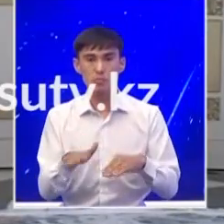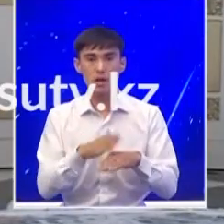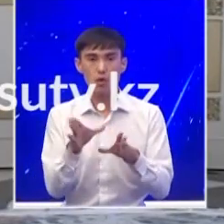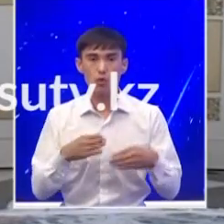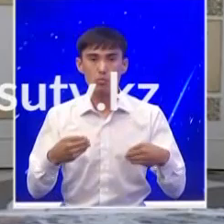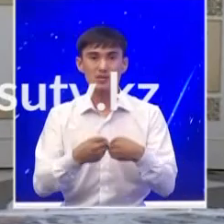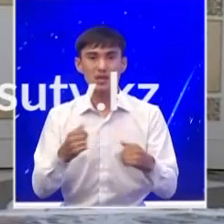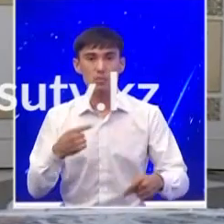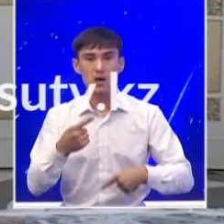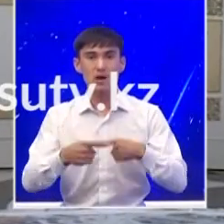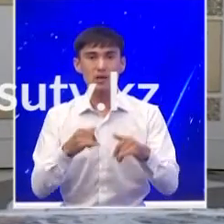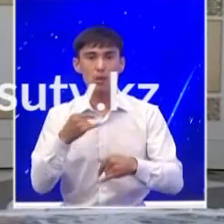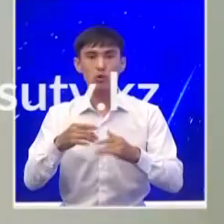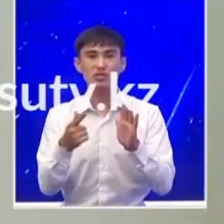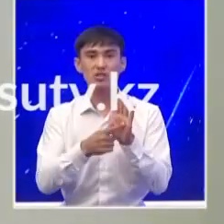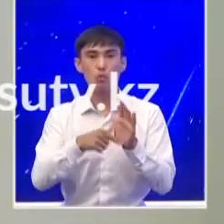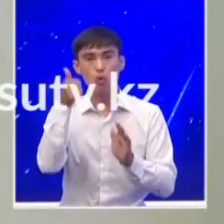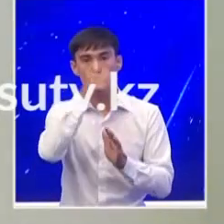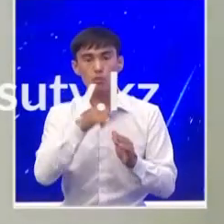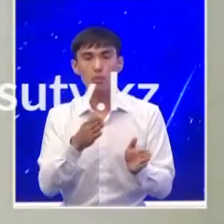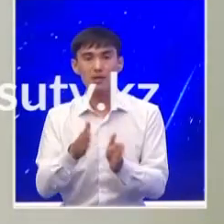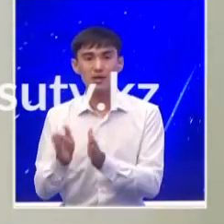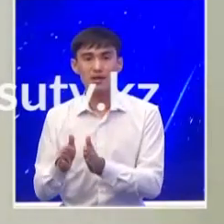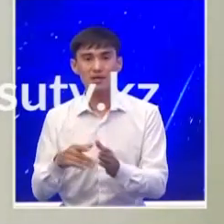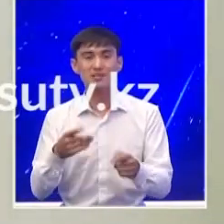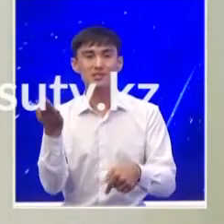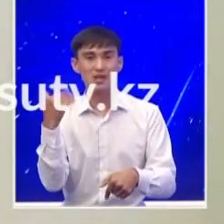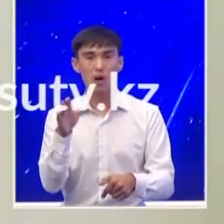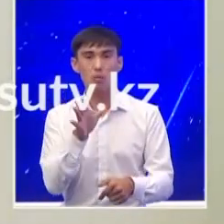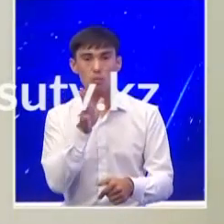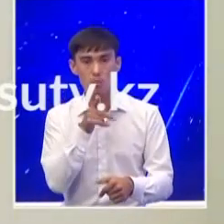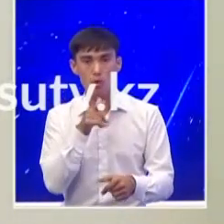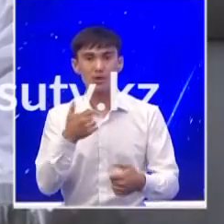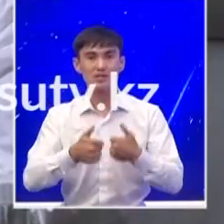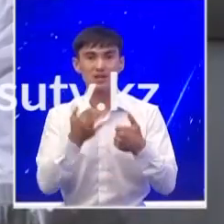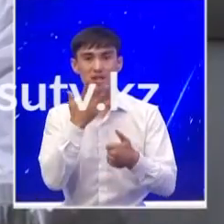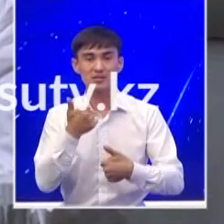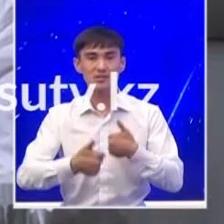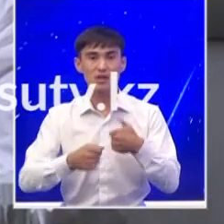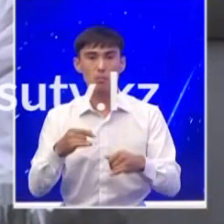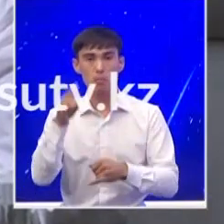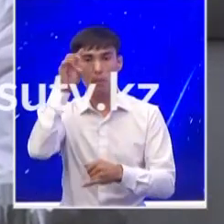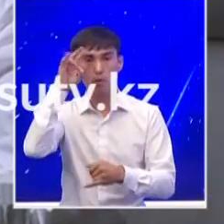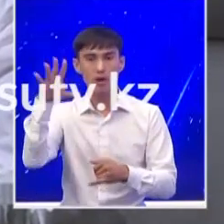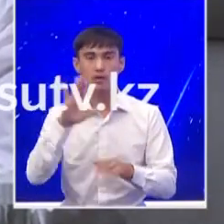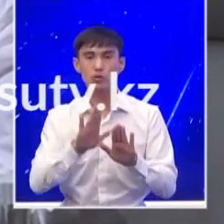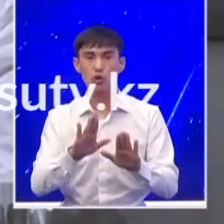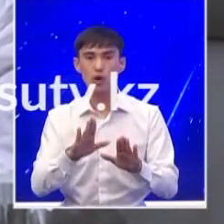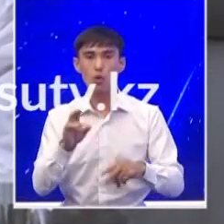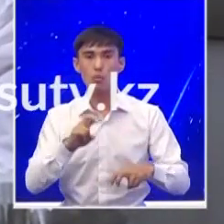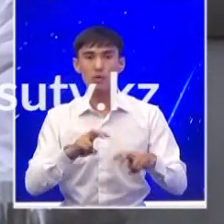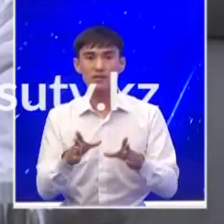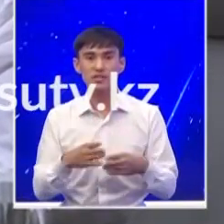набирает обороты уже 7-й год подряд. Именно с тех самых пор национальное состязание обрело популярность не только у